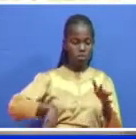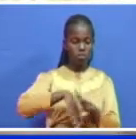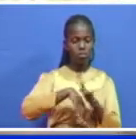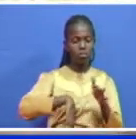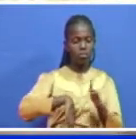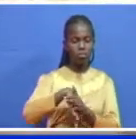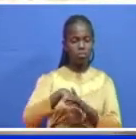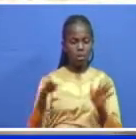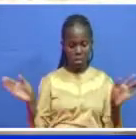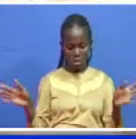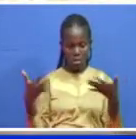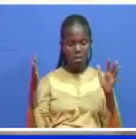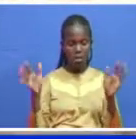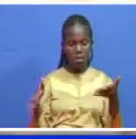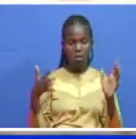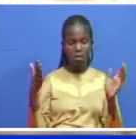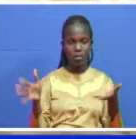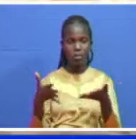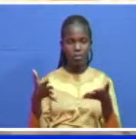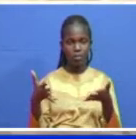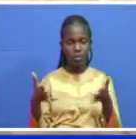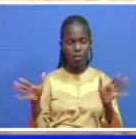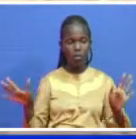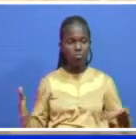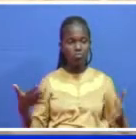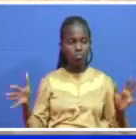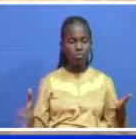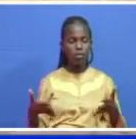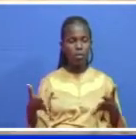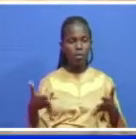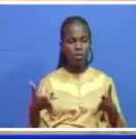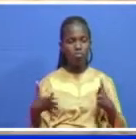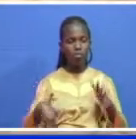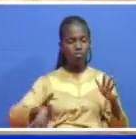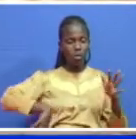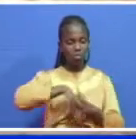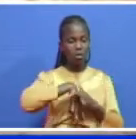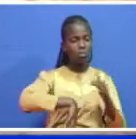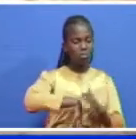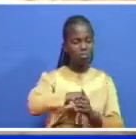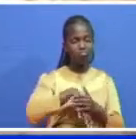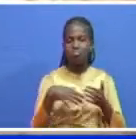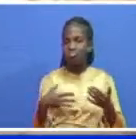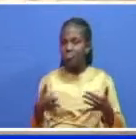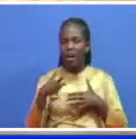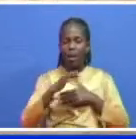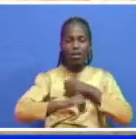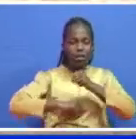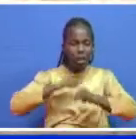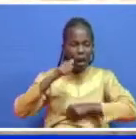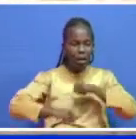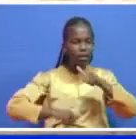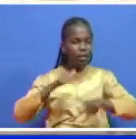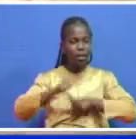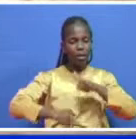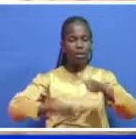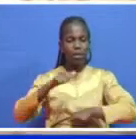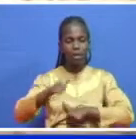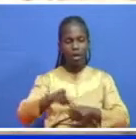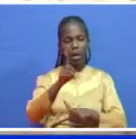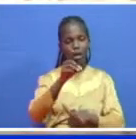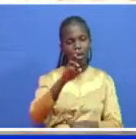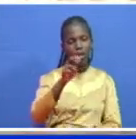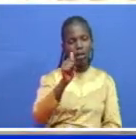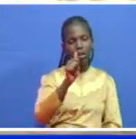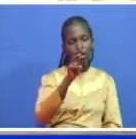maka encourage maka ete football matches athletics drama kulinga na